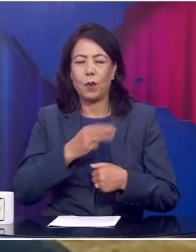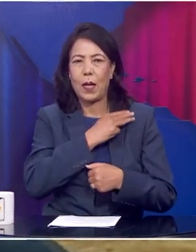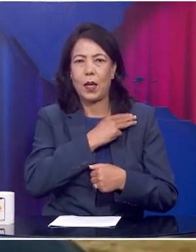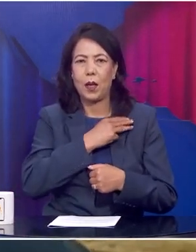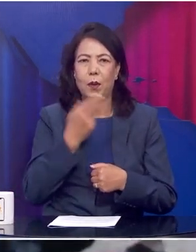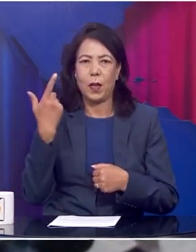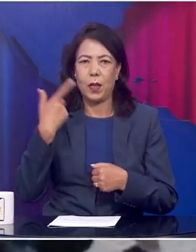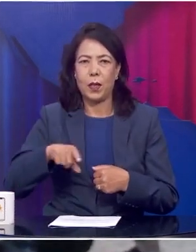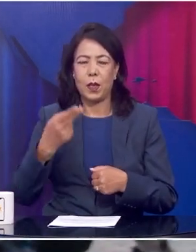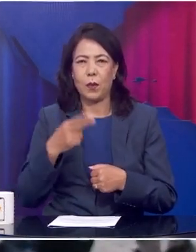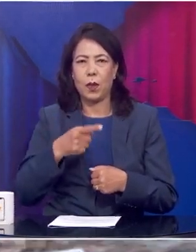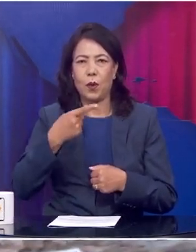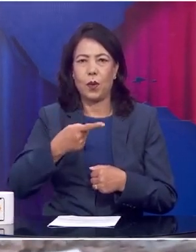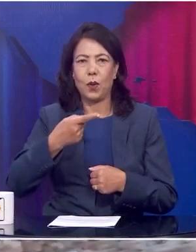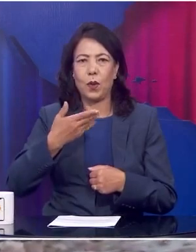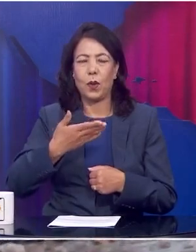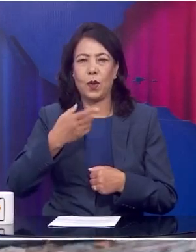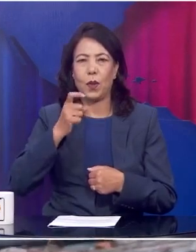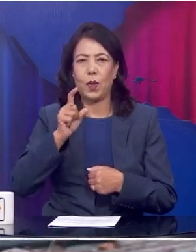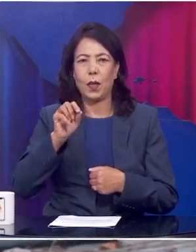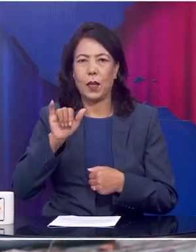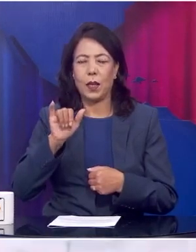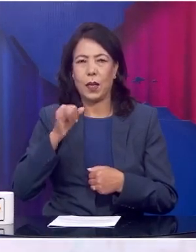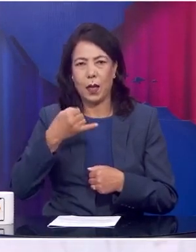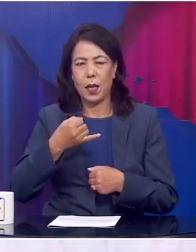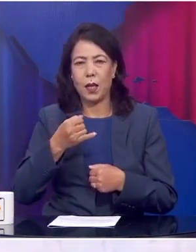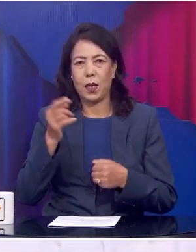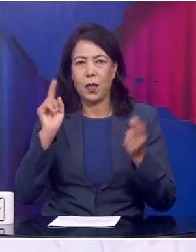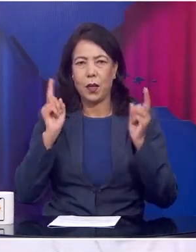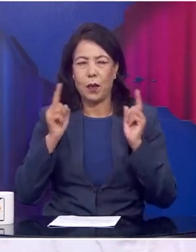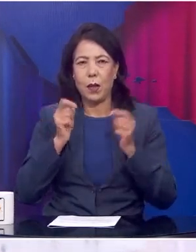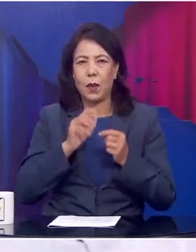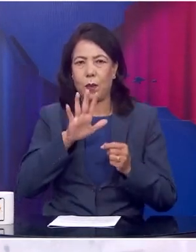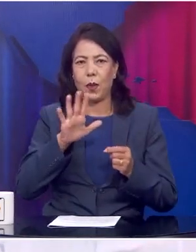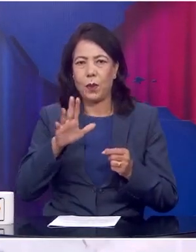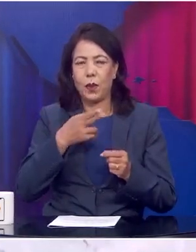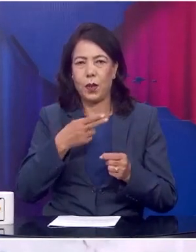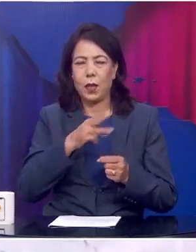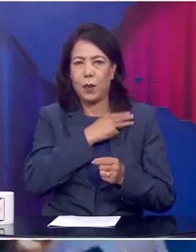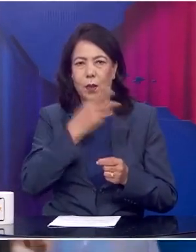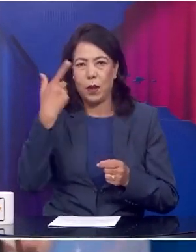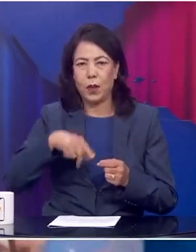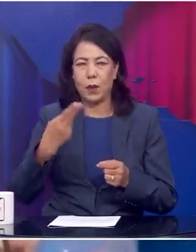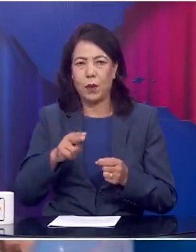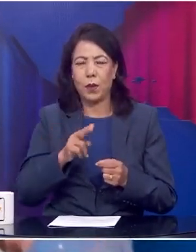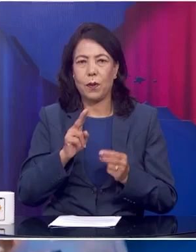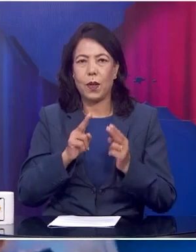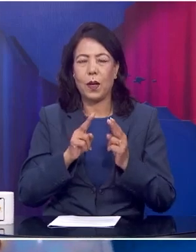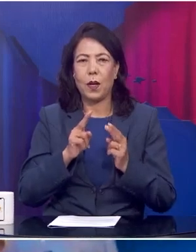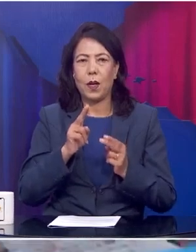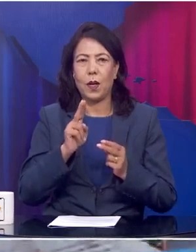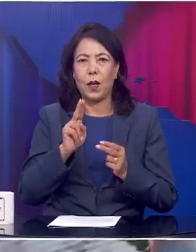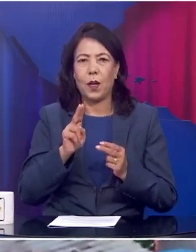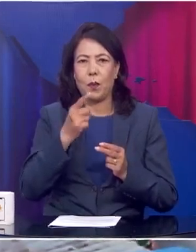मानवीय क्षति भएको नलगाड नगरपालिकामा 55 जना मानवीय क्षति भएको छ भने भेरी नगरपालिका